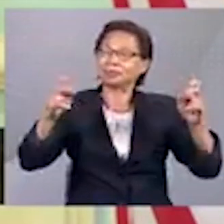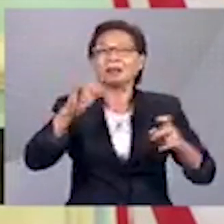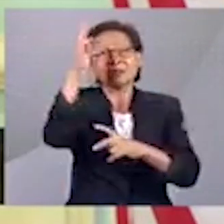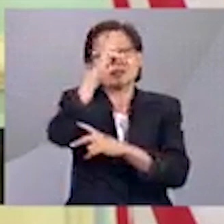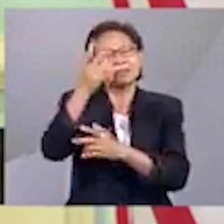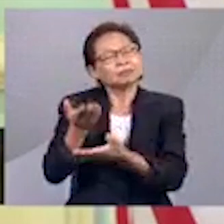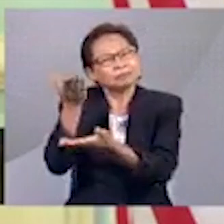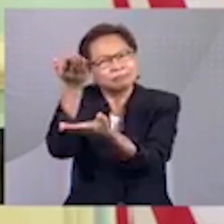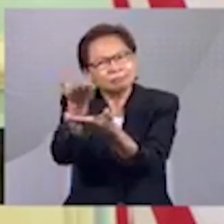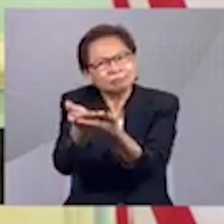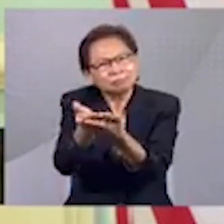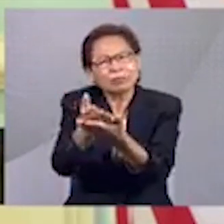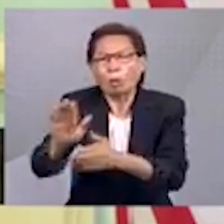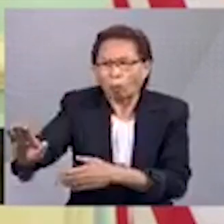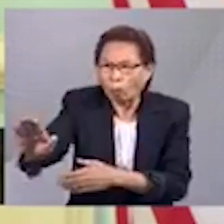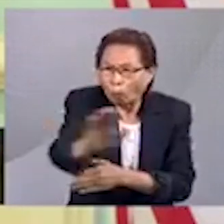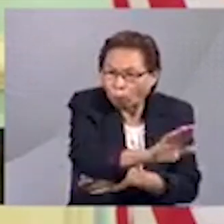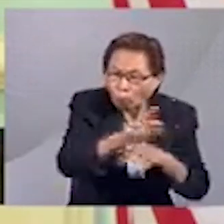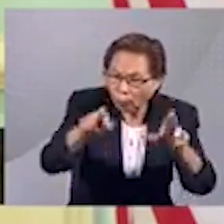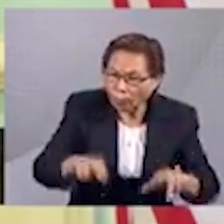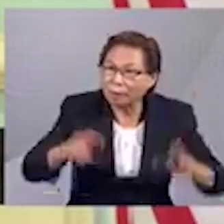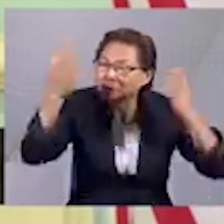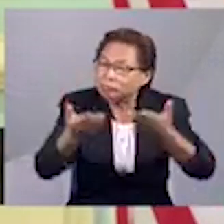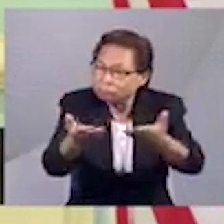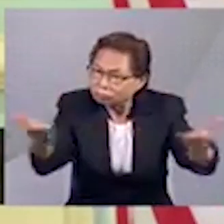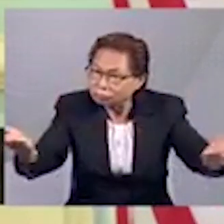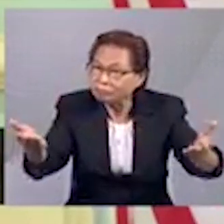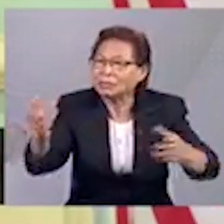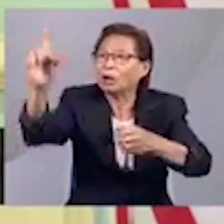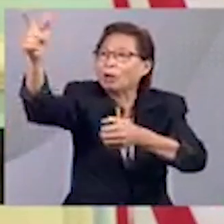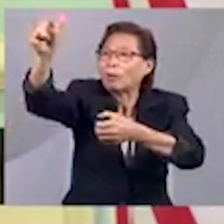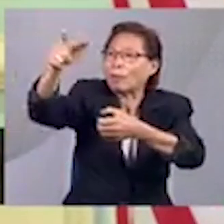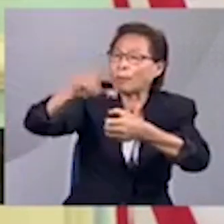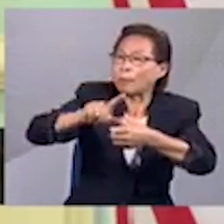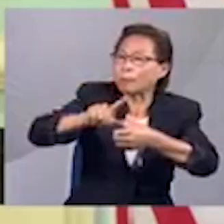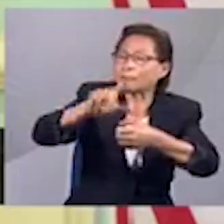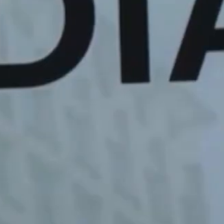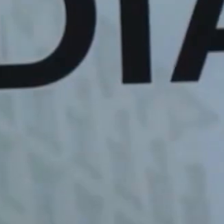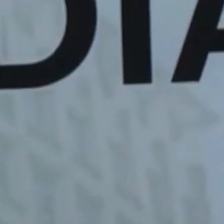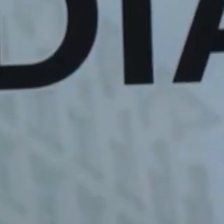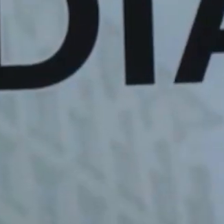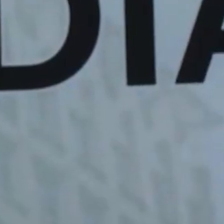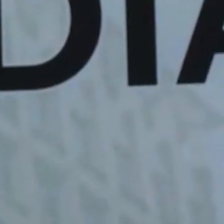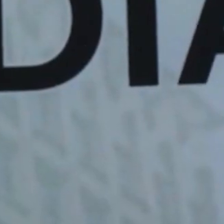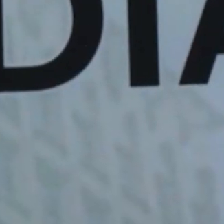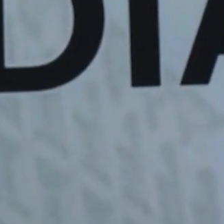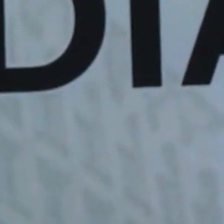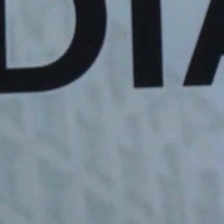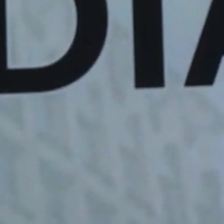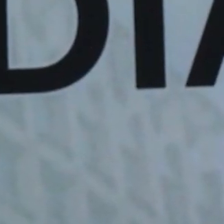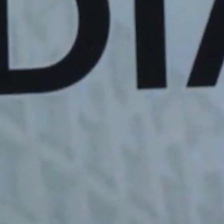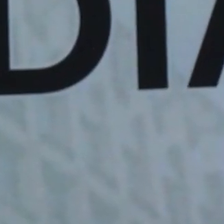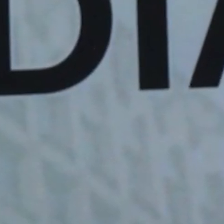ingin menyarankan rakyat Malaysia supaya memuat turun aplikasi MySejahtera